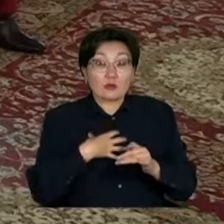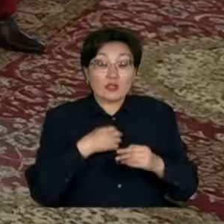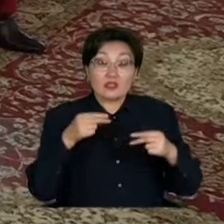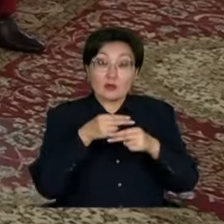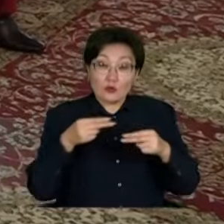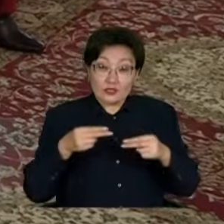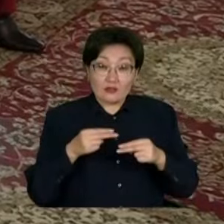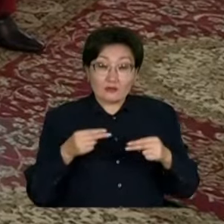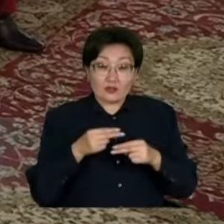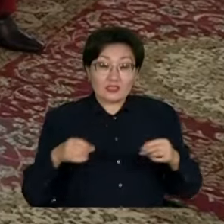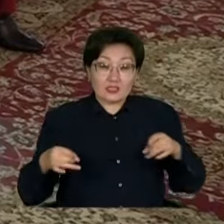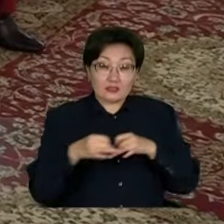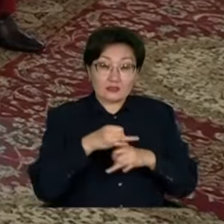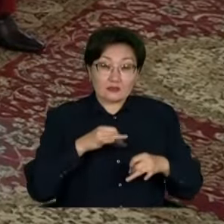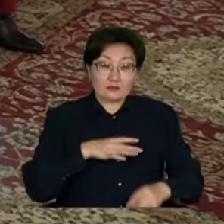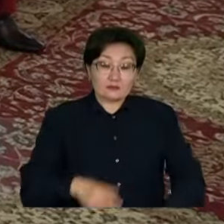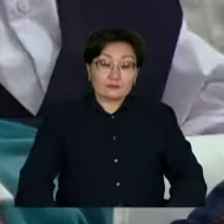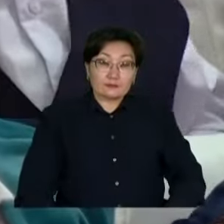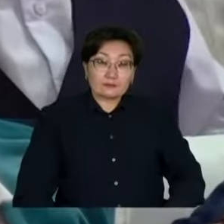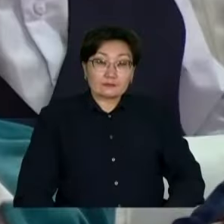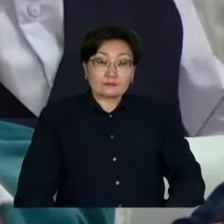тақырыпқа мән берілді.